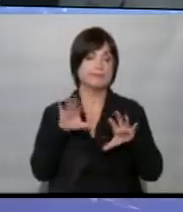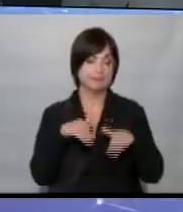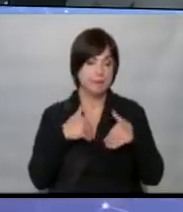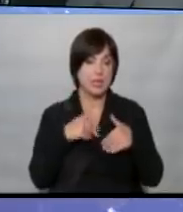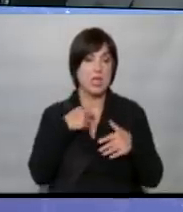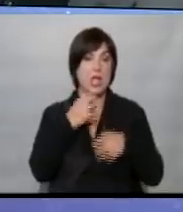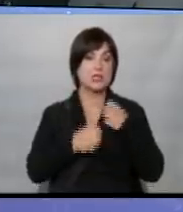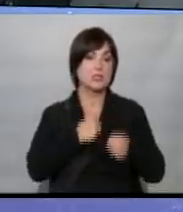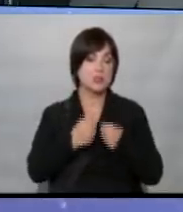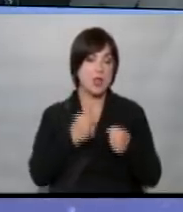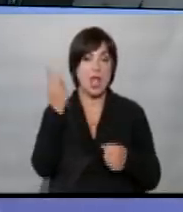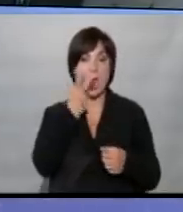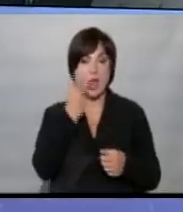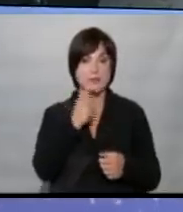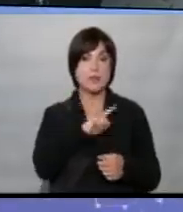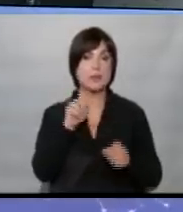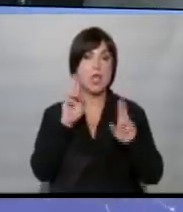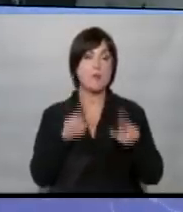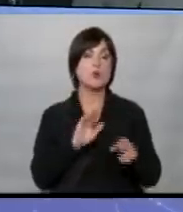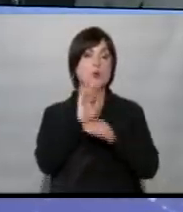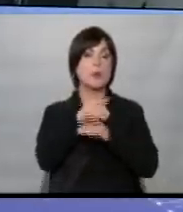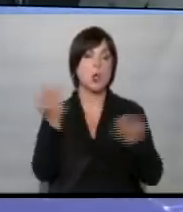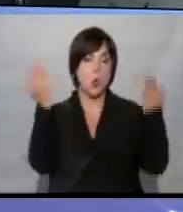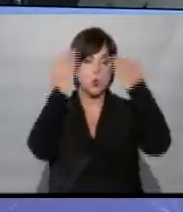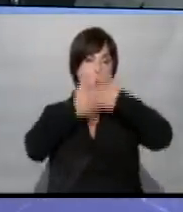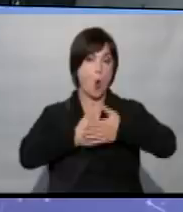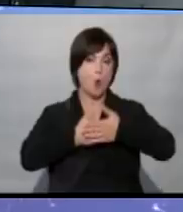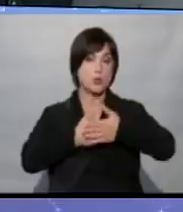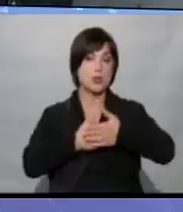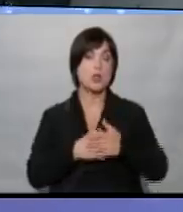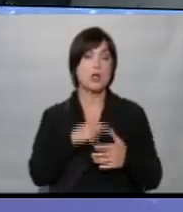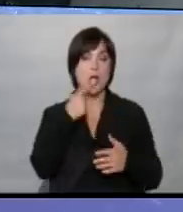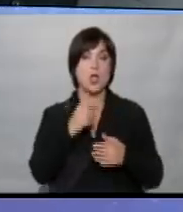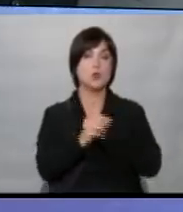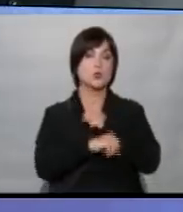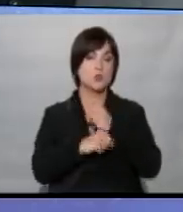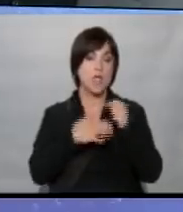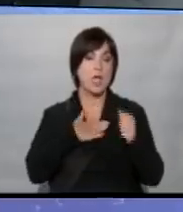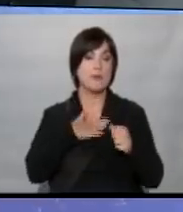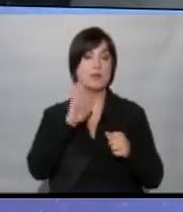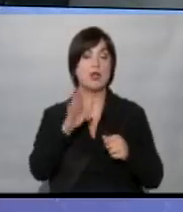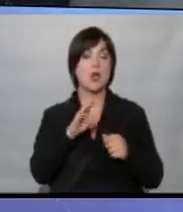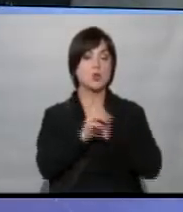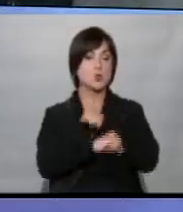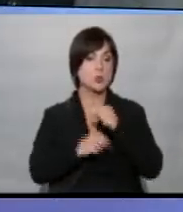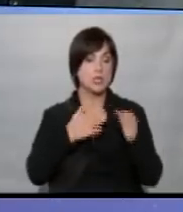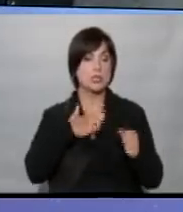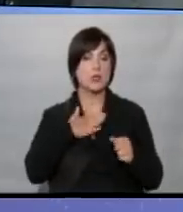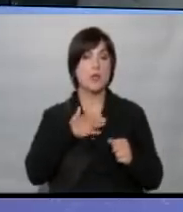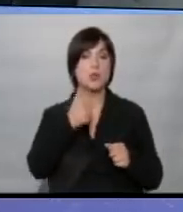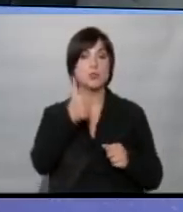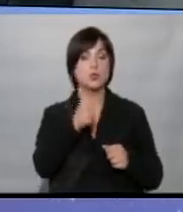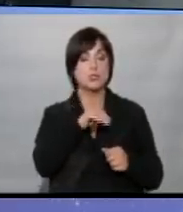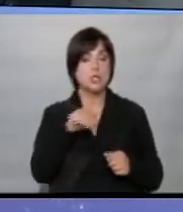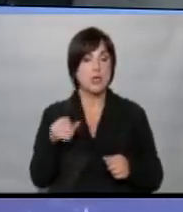го сомели, да го разбери, и не може преку ноќ, да ви кажам како студент, јас сум имал како вас студенти стотици